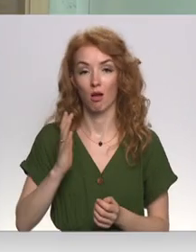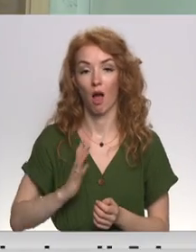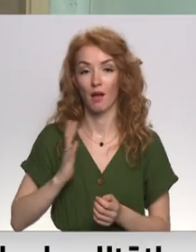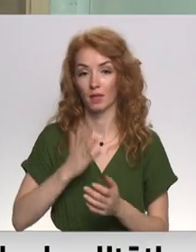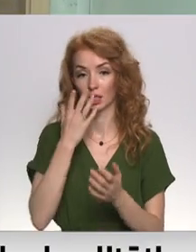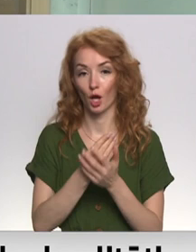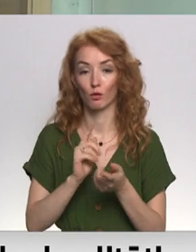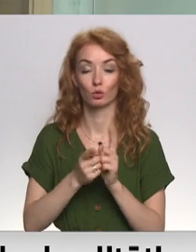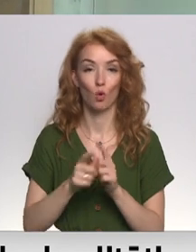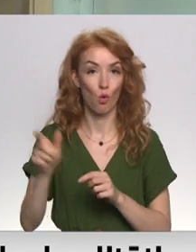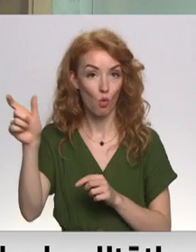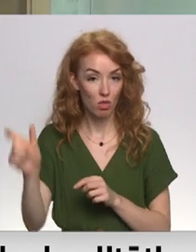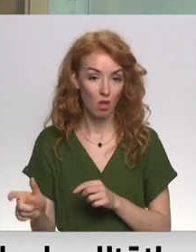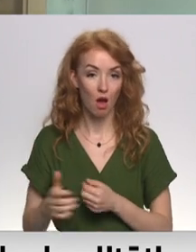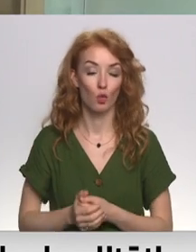skolotāju.